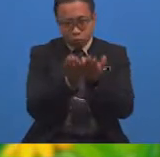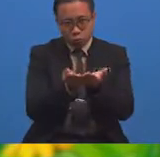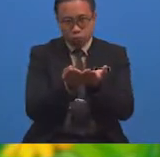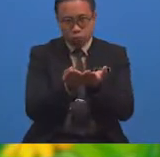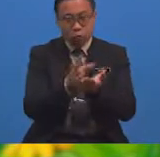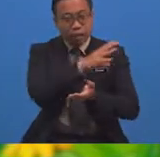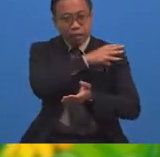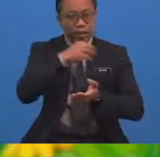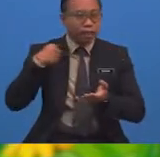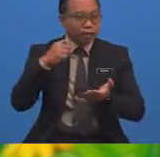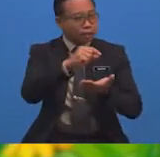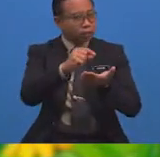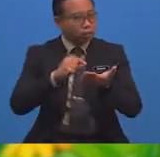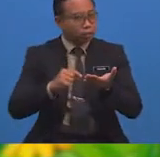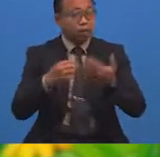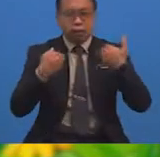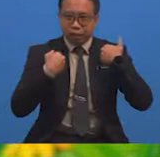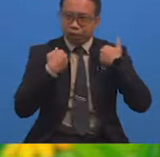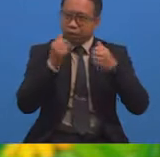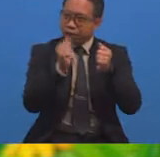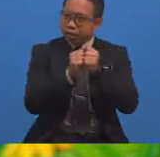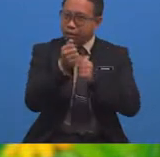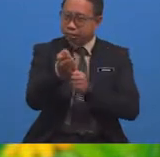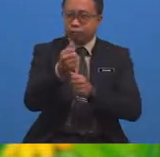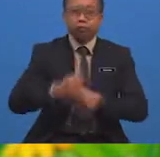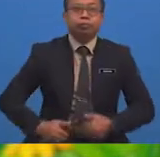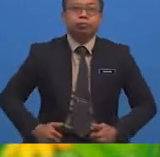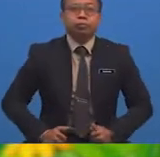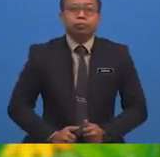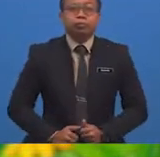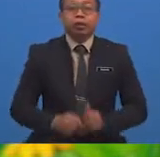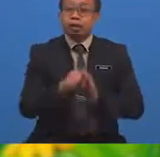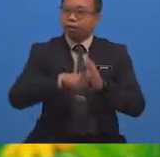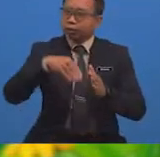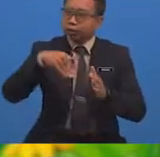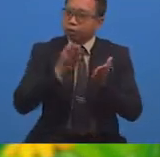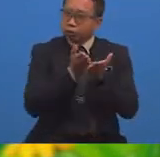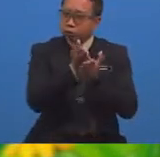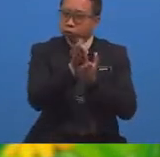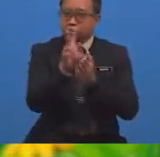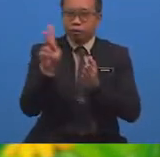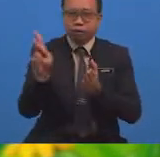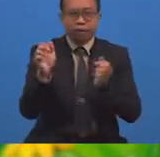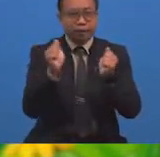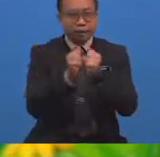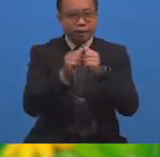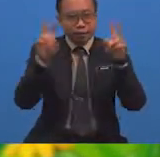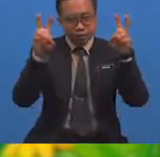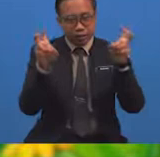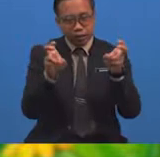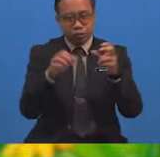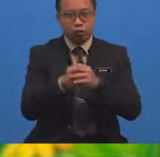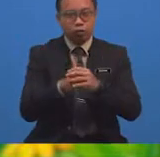dan anak tulis aja bersama kamu sebelum kita teruskan dengan tajuk